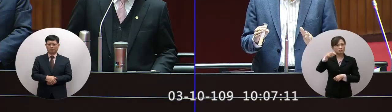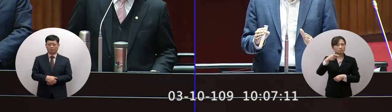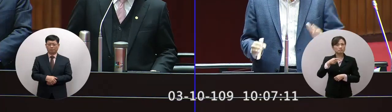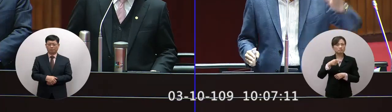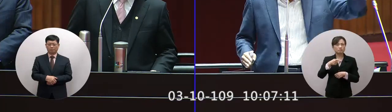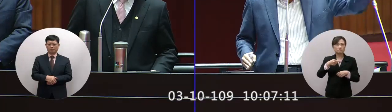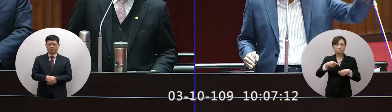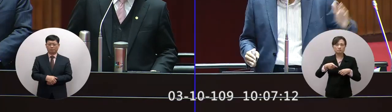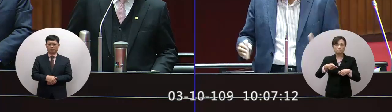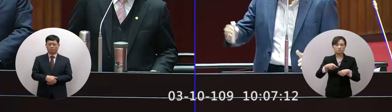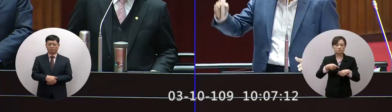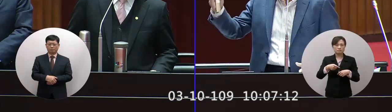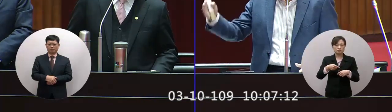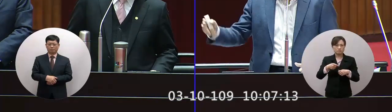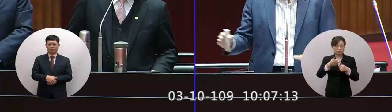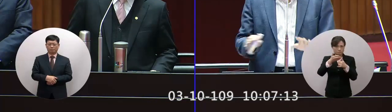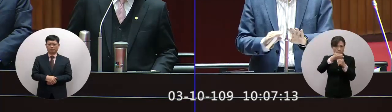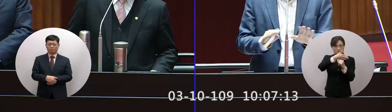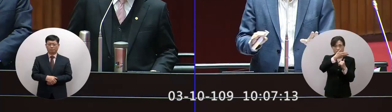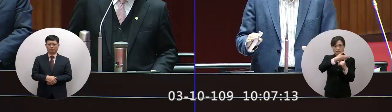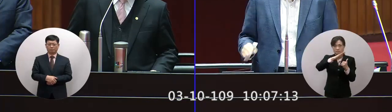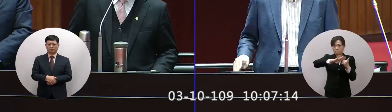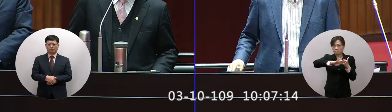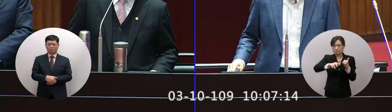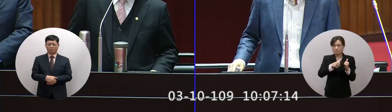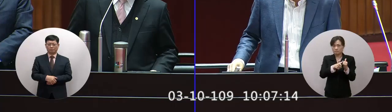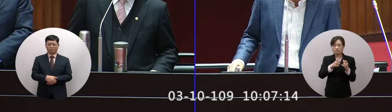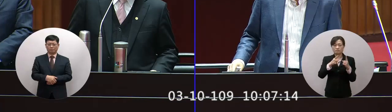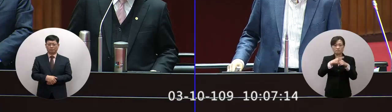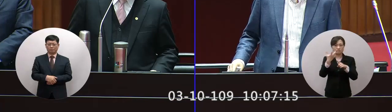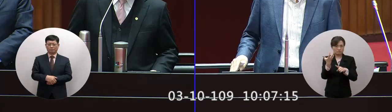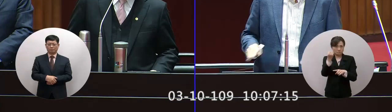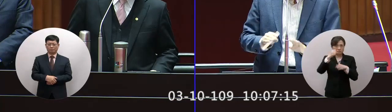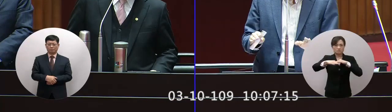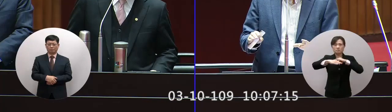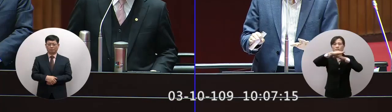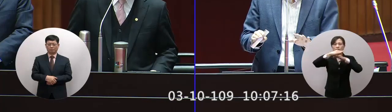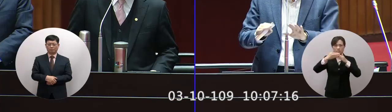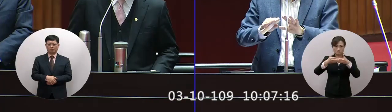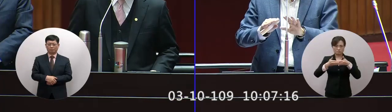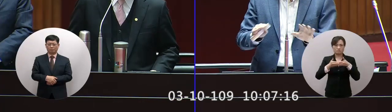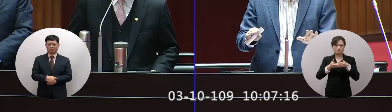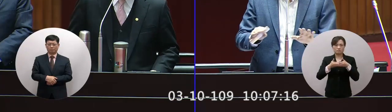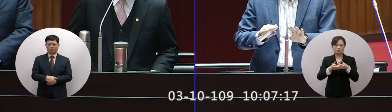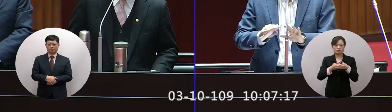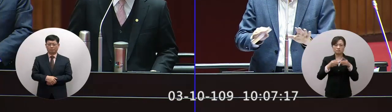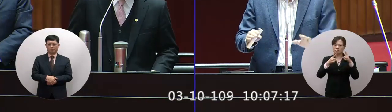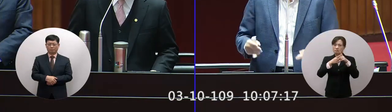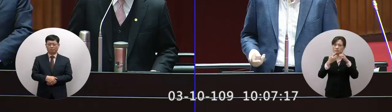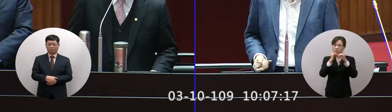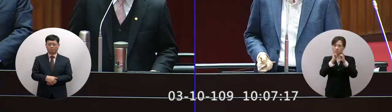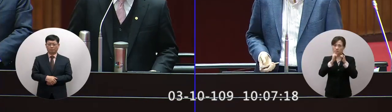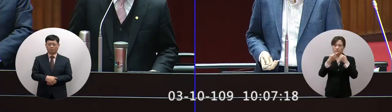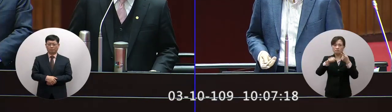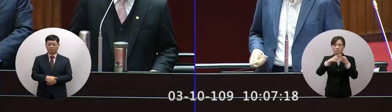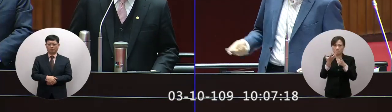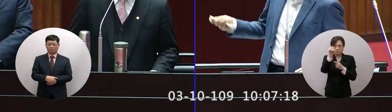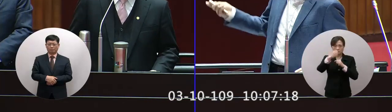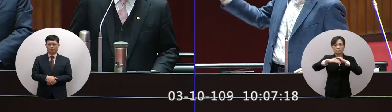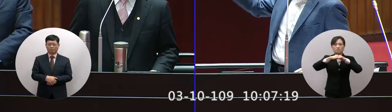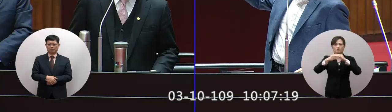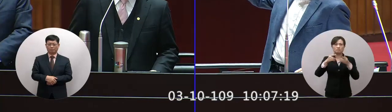问。台湾头跟台湾尾人民的权利是一样，国民应该享有相同的一个